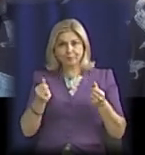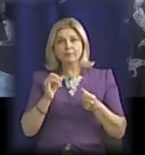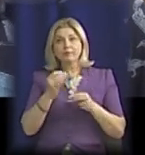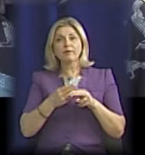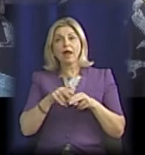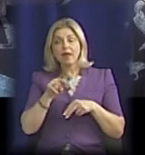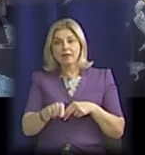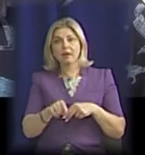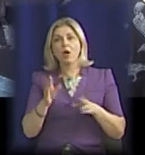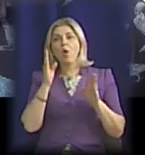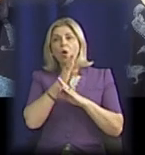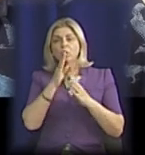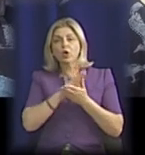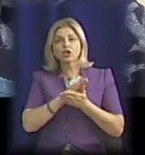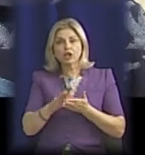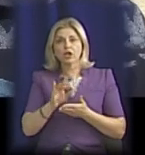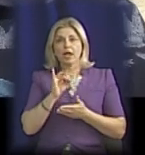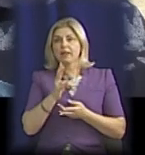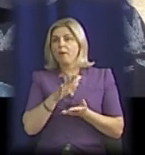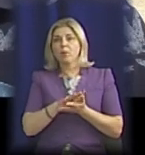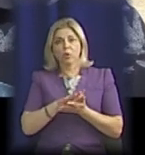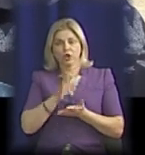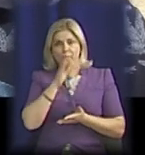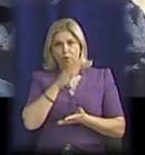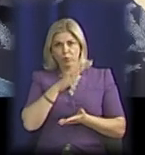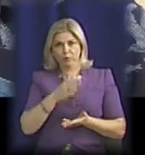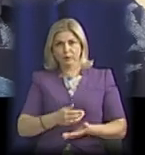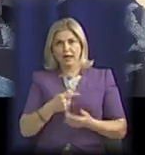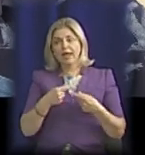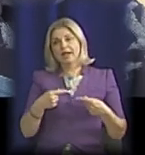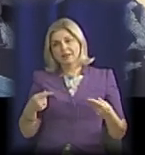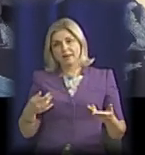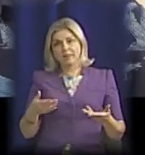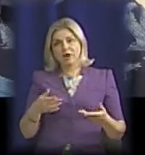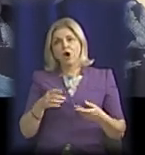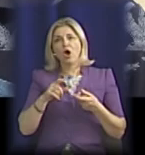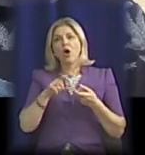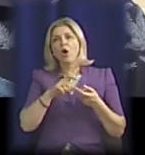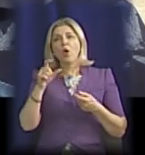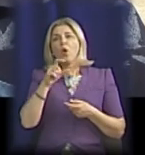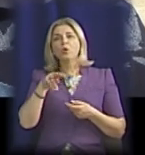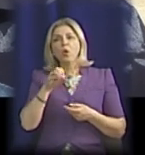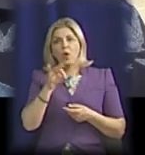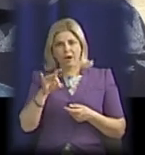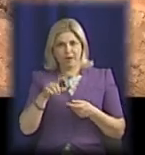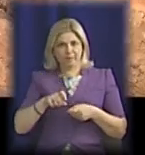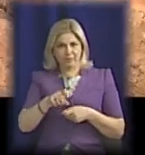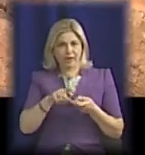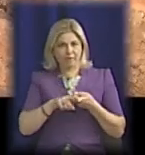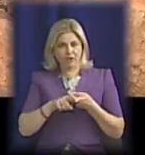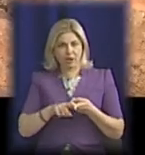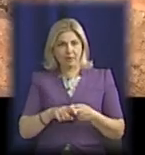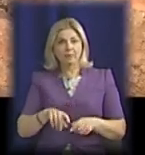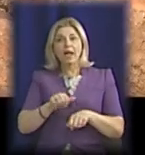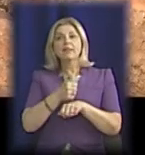цим вона виходить екологічніша і не забруднює воду різними хлорованими речами.